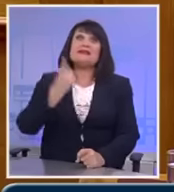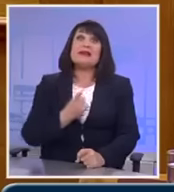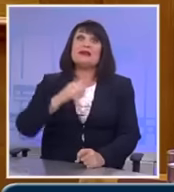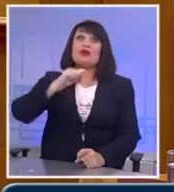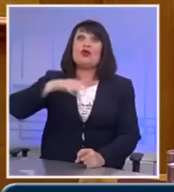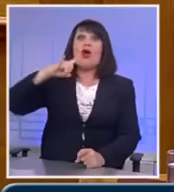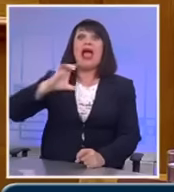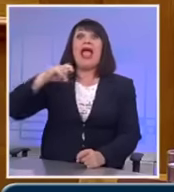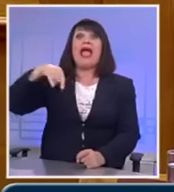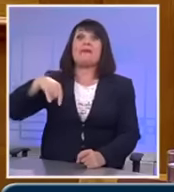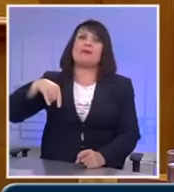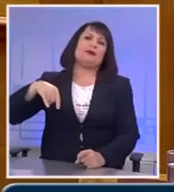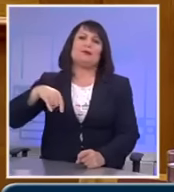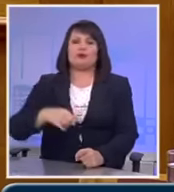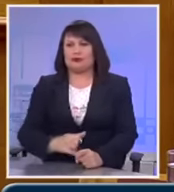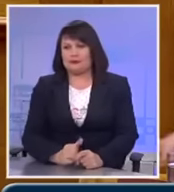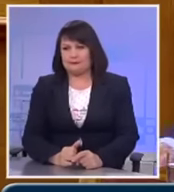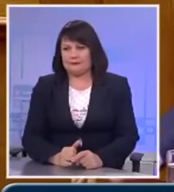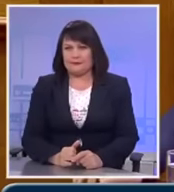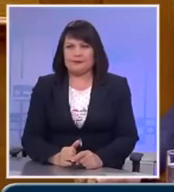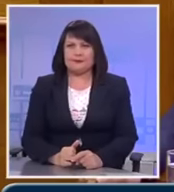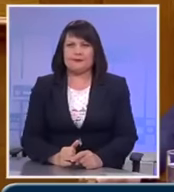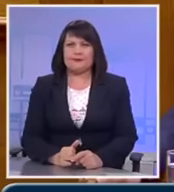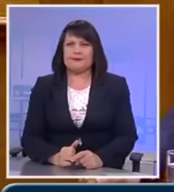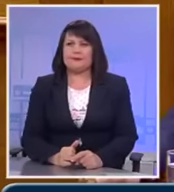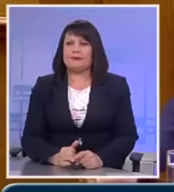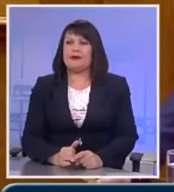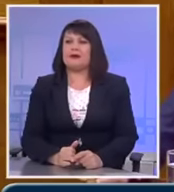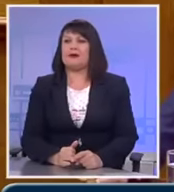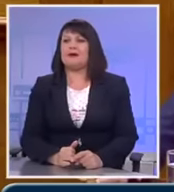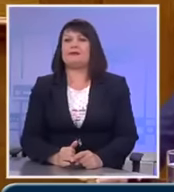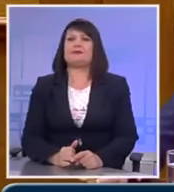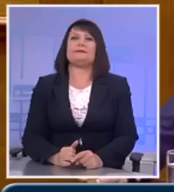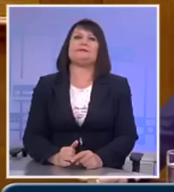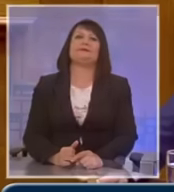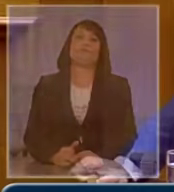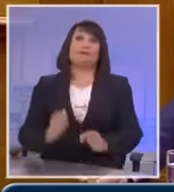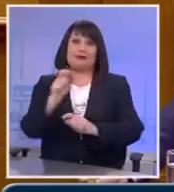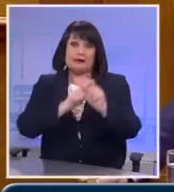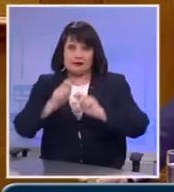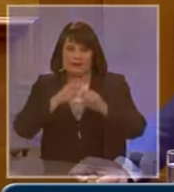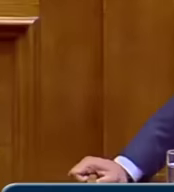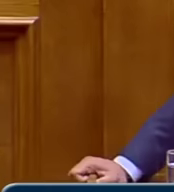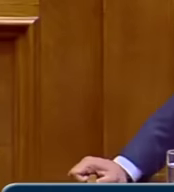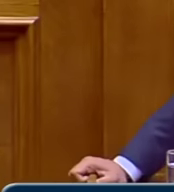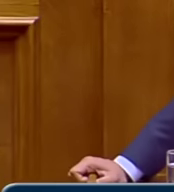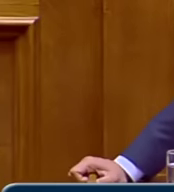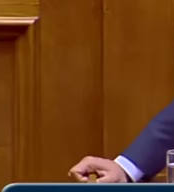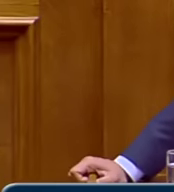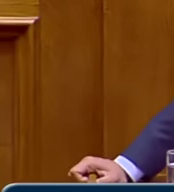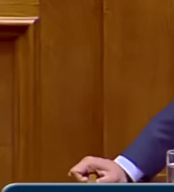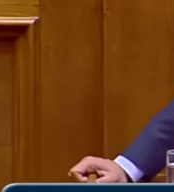αεπ για την έρευνα και φτιάχνουμε ειδικό ταμείο για στήριξη επιχειρήσεων έντασης